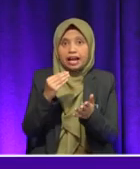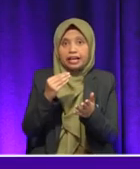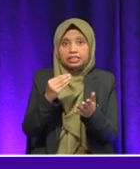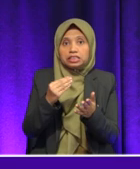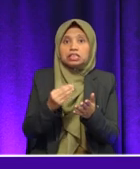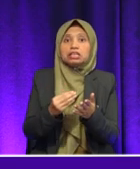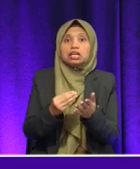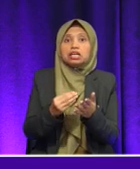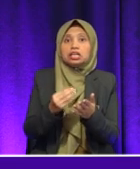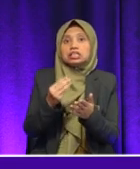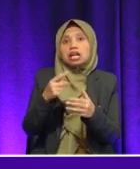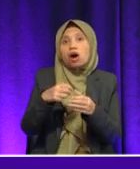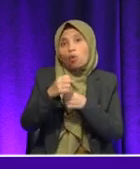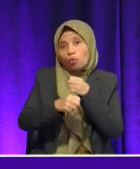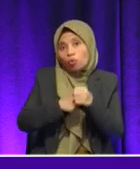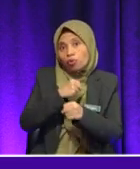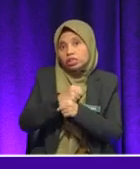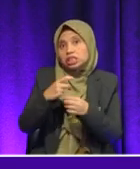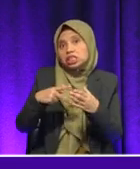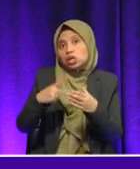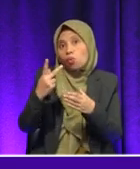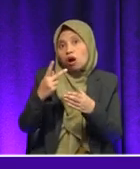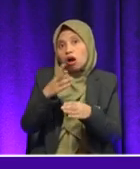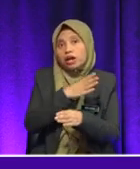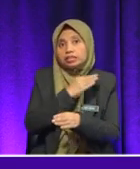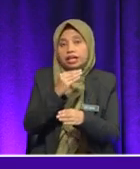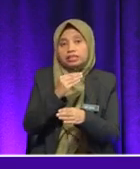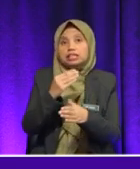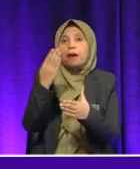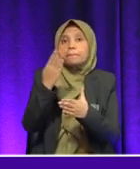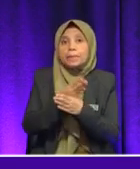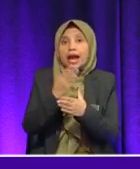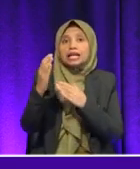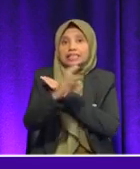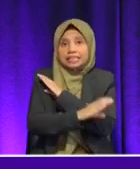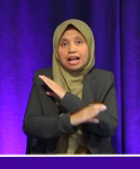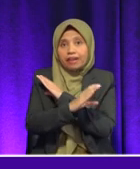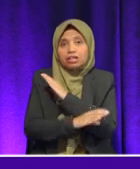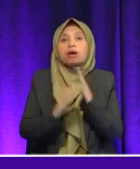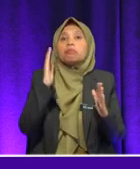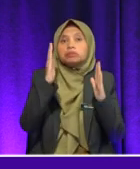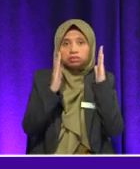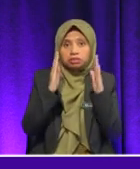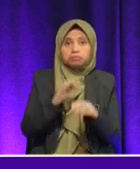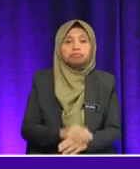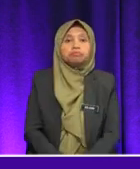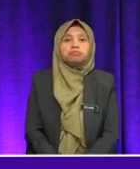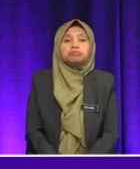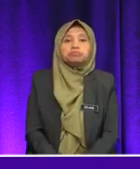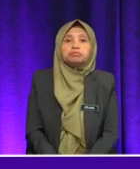Bank Negara Malaysia Oke aku yang penting nanti saya rumuskan terus seterusnya